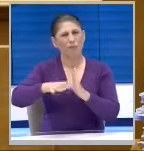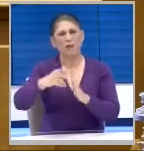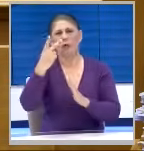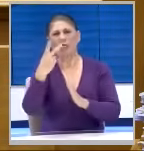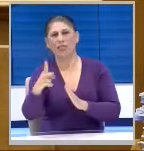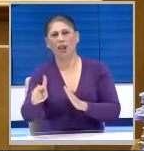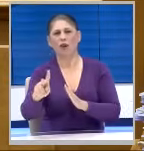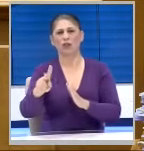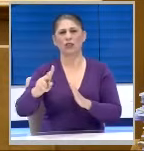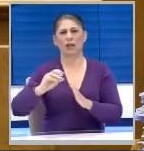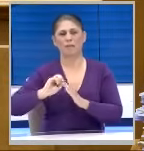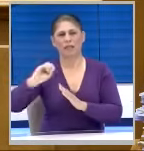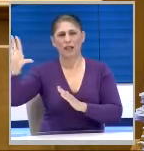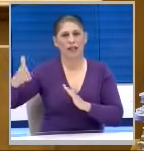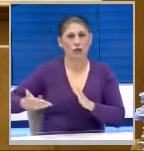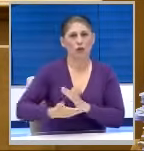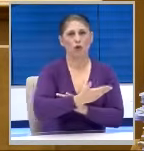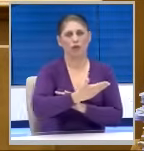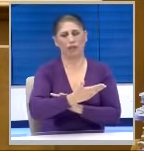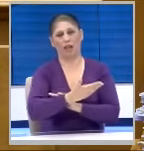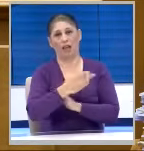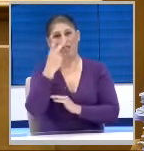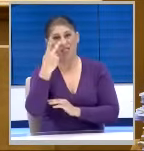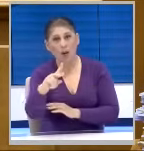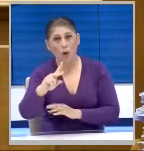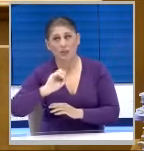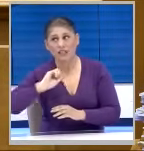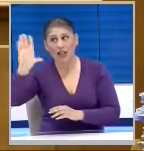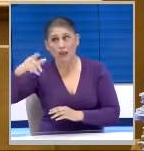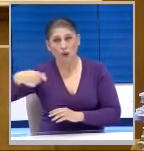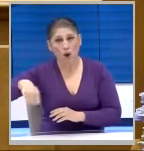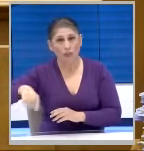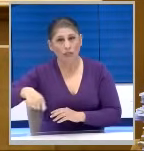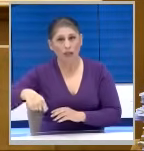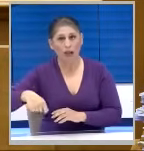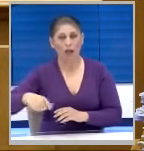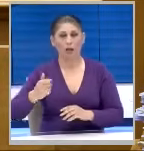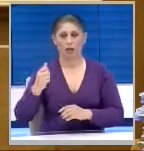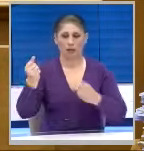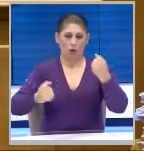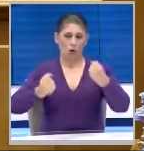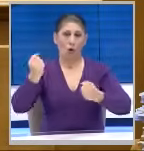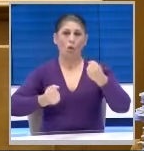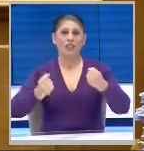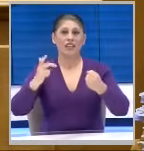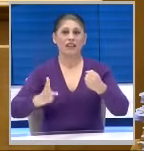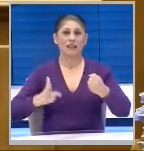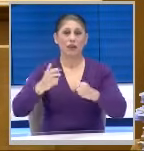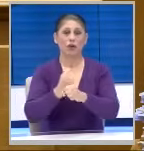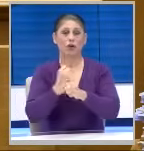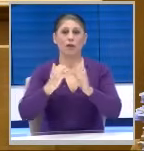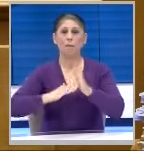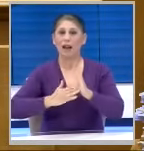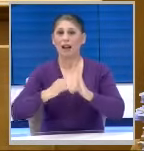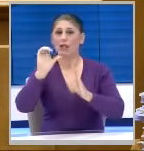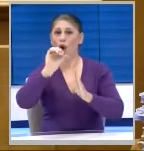ίων εξωδίκων οχλήσεων που σας έχουν κάνει οι μηχανοδηγοί και οι εργαζόμενοι στον